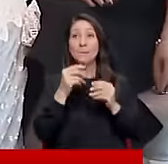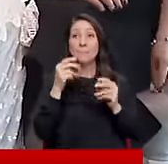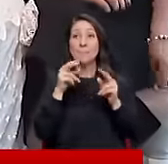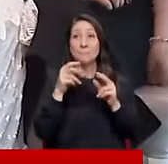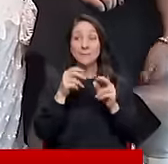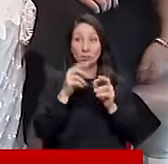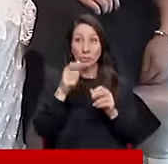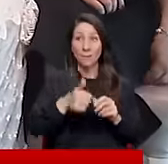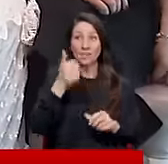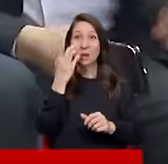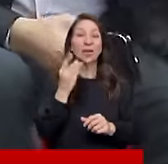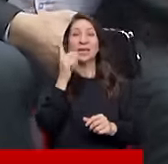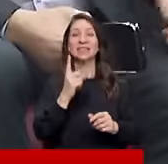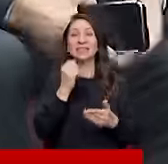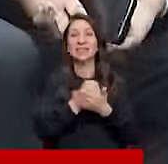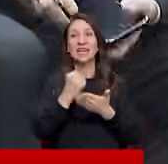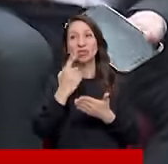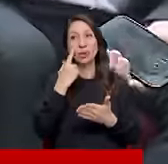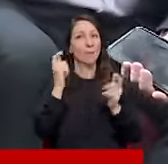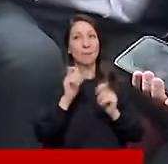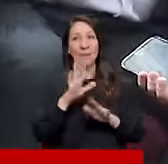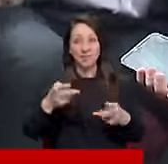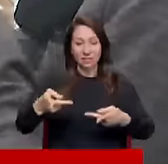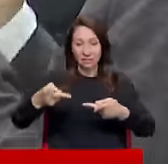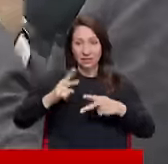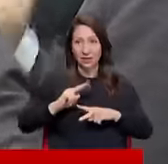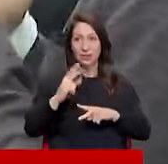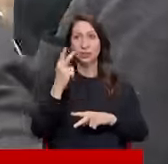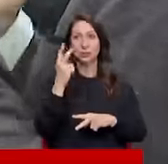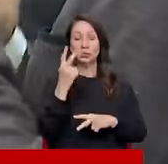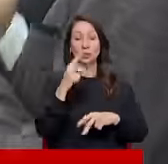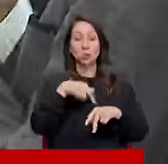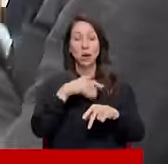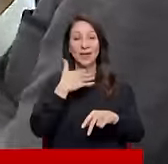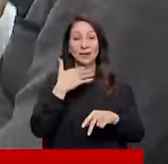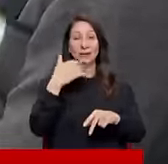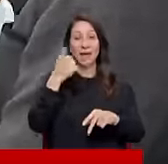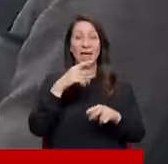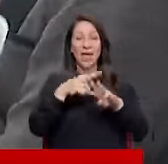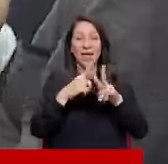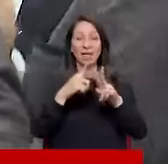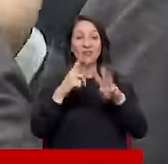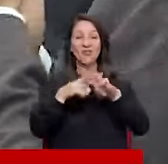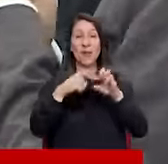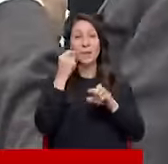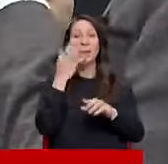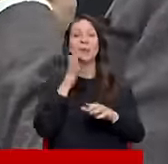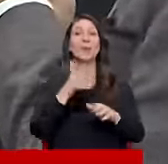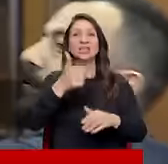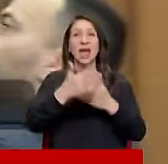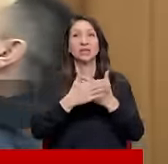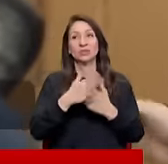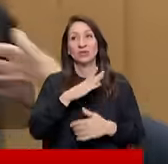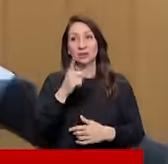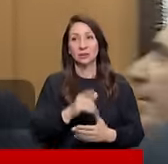Beşikçioğlu başkan sıfatıyla ilk nikah şahitliğini yaptı. Devir teslim töreninde 3 dönem Etimesgut'u yöneten Enver Demirel yoktu. Başkan vekili